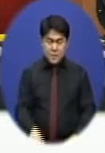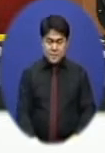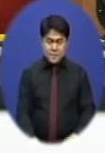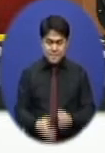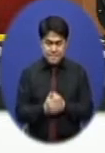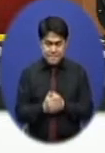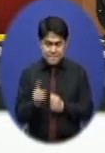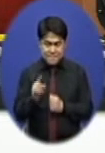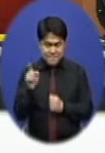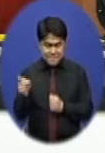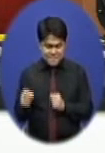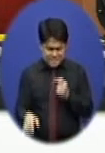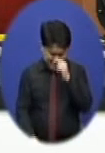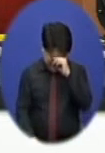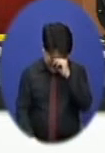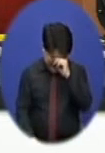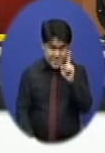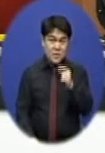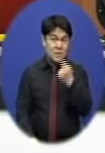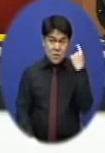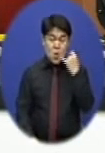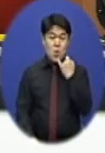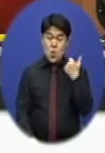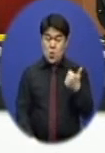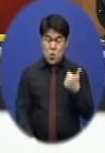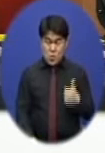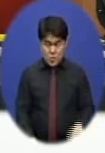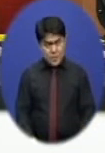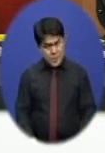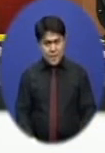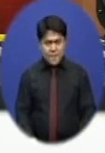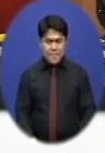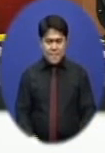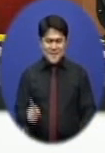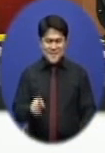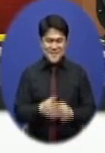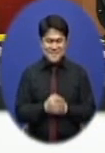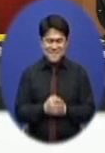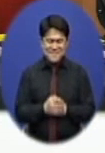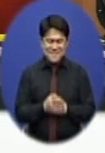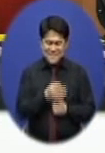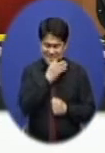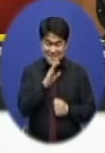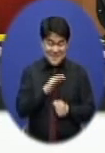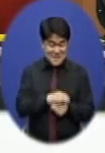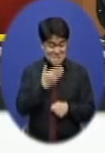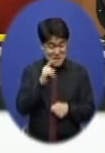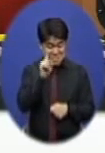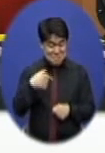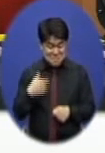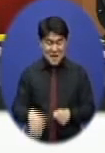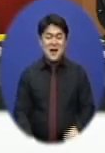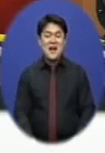그렇게 참 괜찮더라고 들어보니까. 네 노래 좋죠. 네네 배웠지만은 잘 할랑가 네. 모르겠네요.